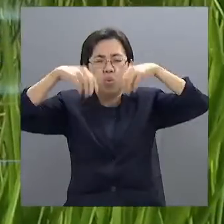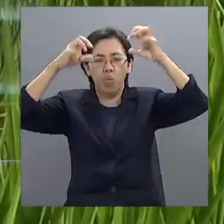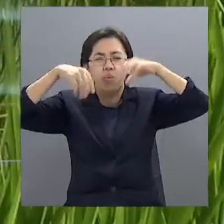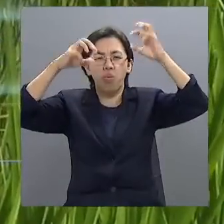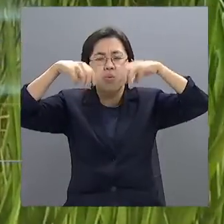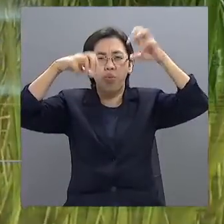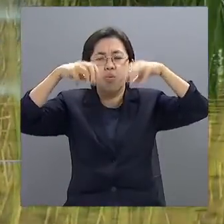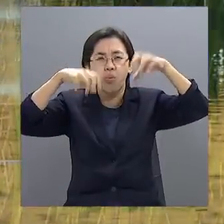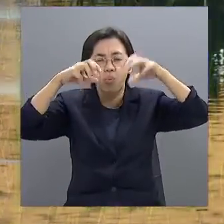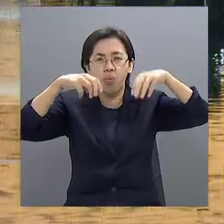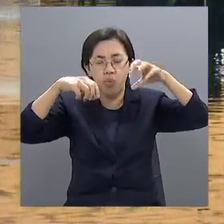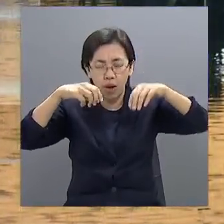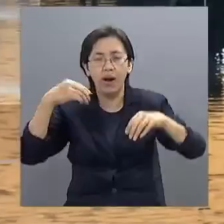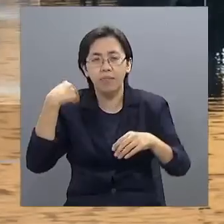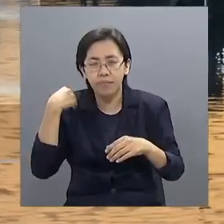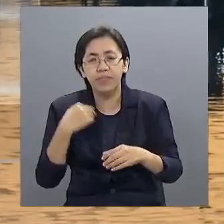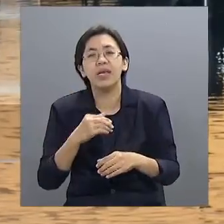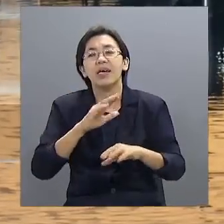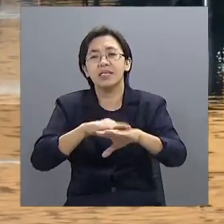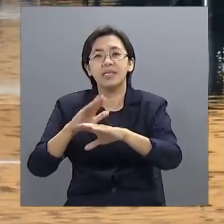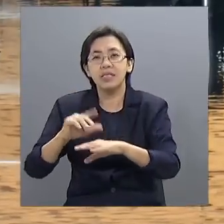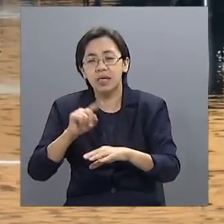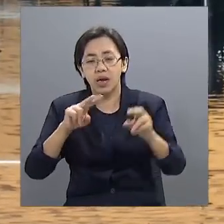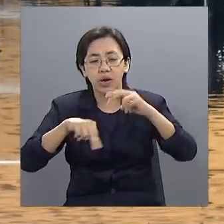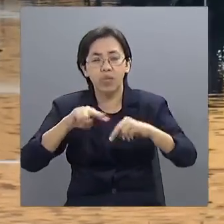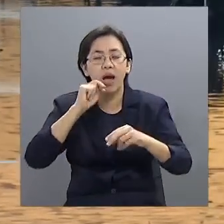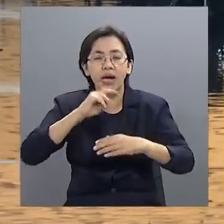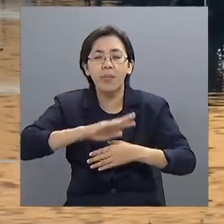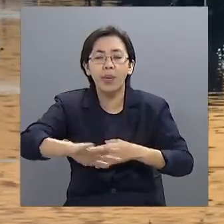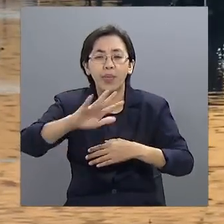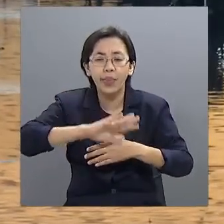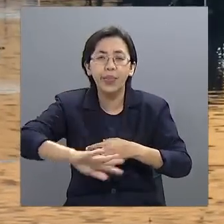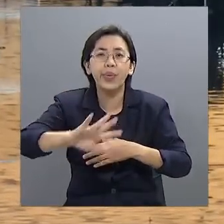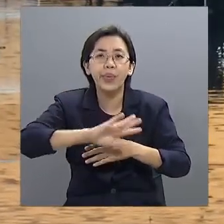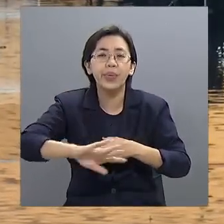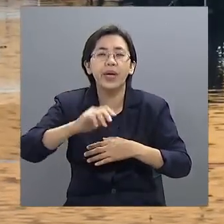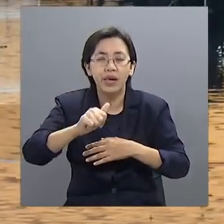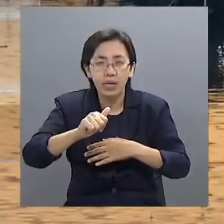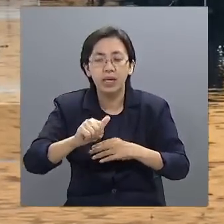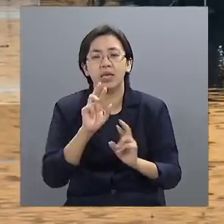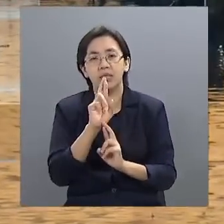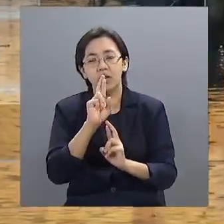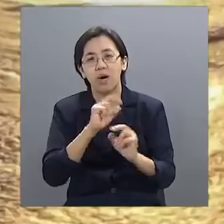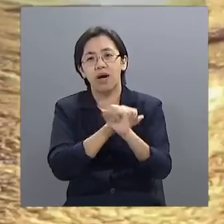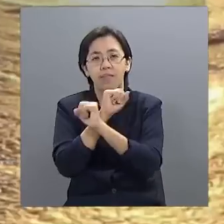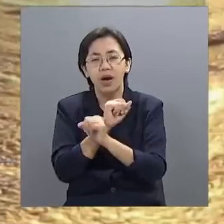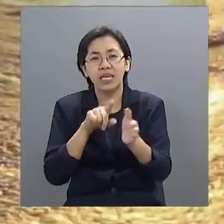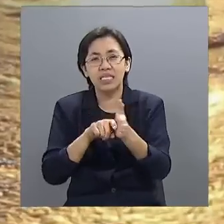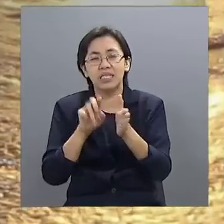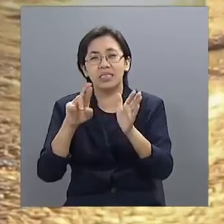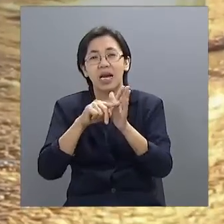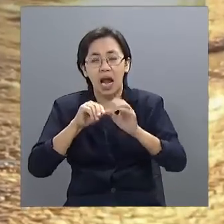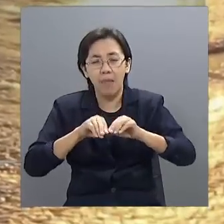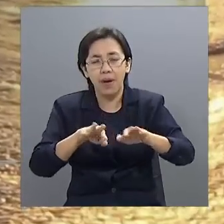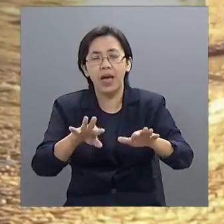รควรระวังอันตรายและป้องกันความเสียหายโดยดูแลระบบระบายน้ำให้มีประสิทธิภาพรวมทั้งควรระวังและป้องกันโรคพืชที่เกิดจากเชื้อราภาคตะ